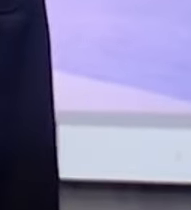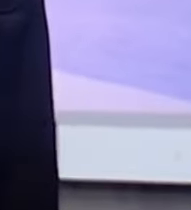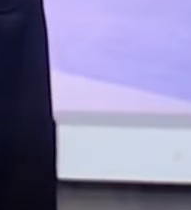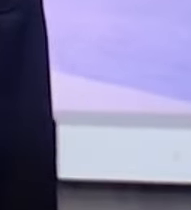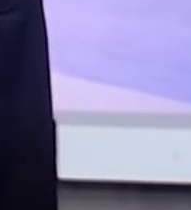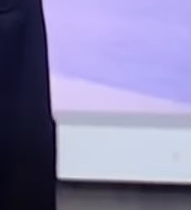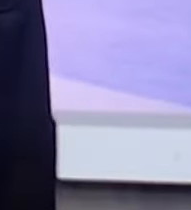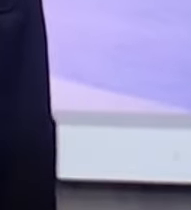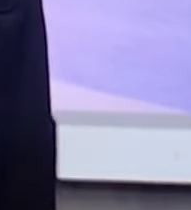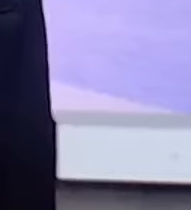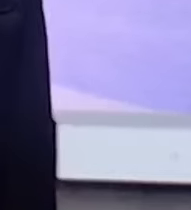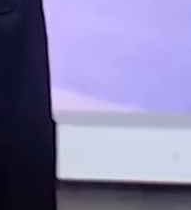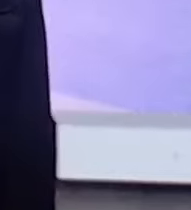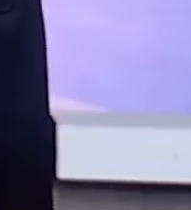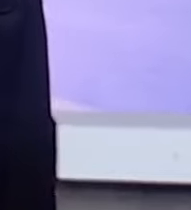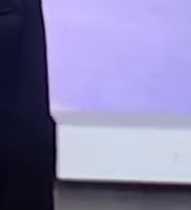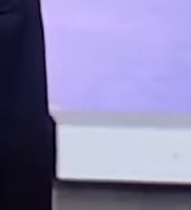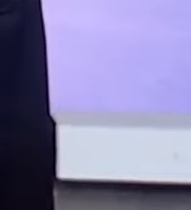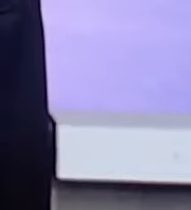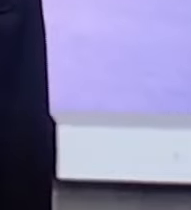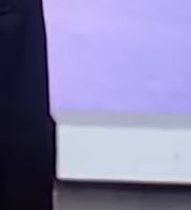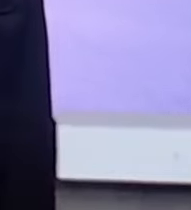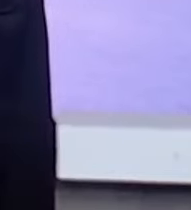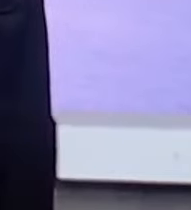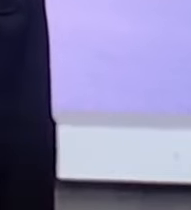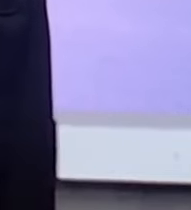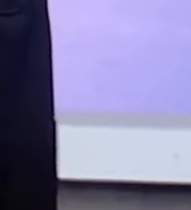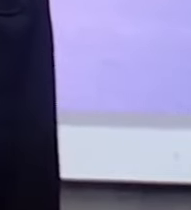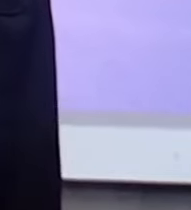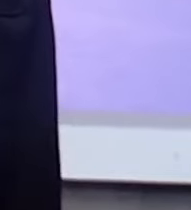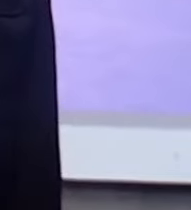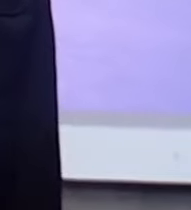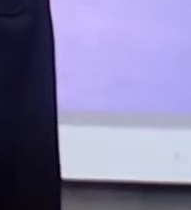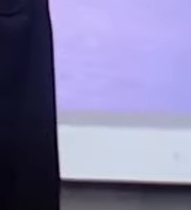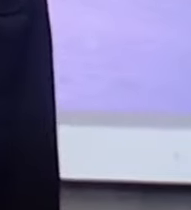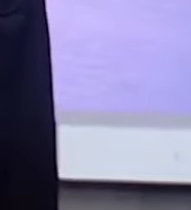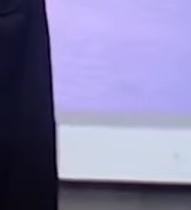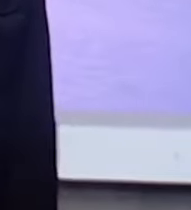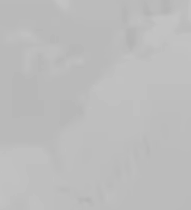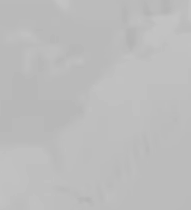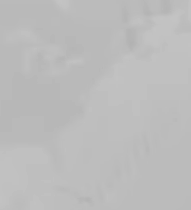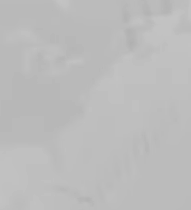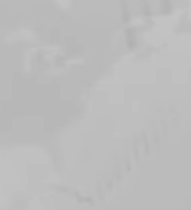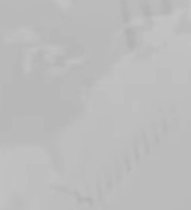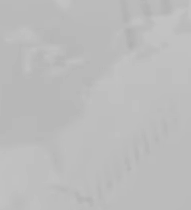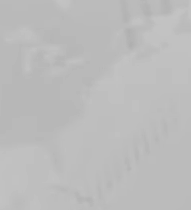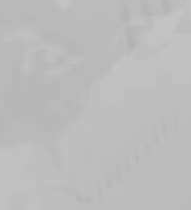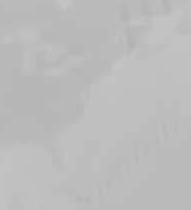samahan niyo kami sa GMA Pinoy TV at sa www.gmanews.tv.